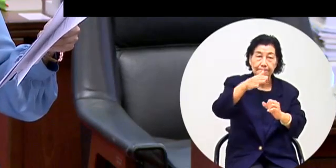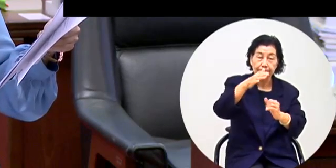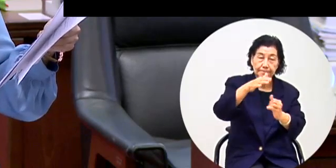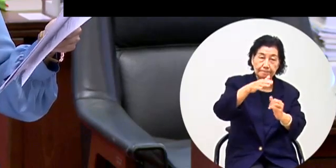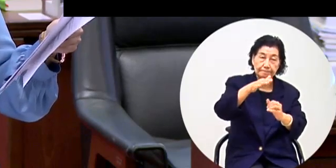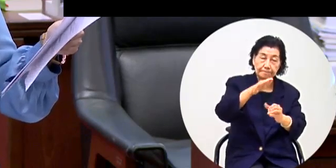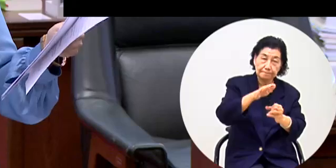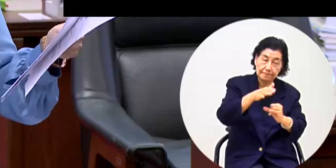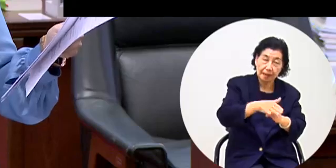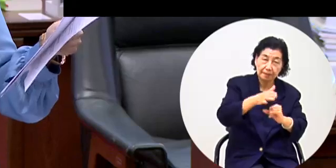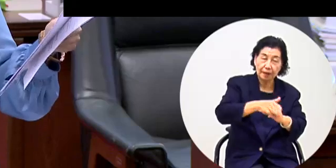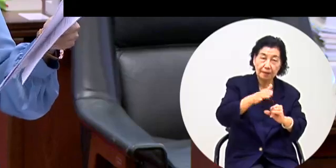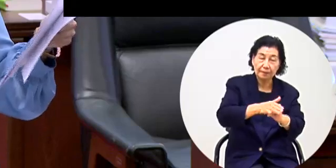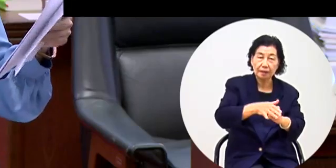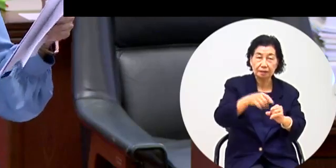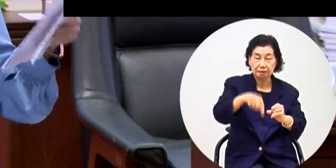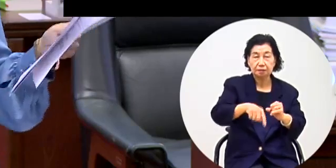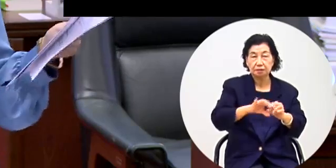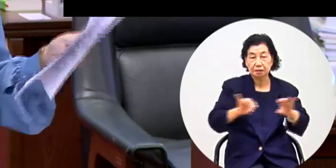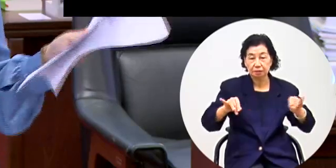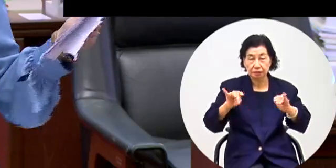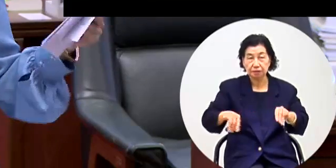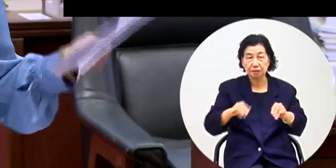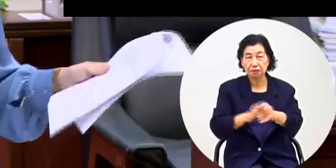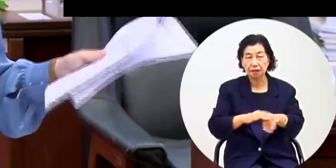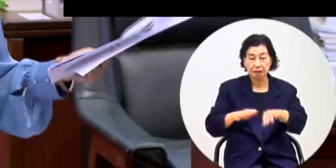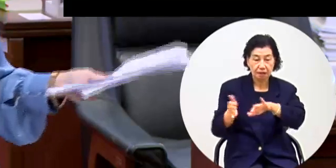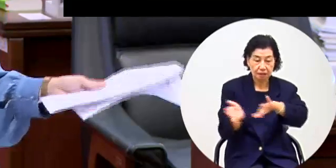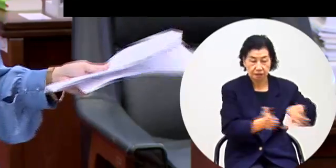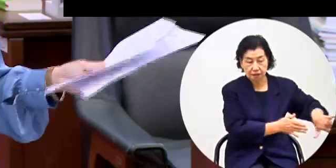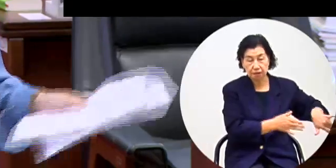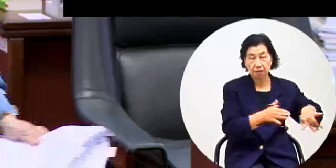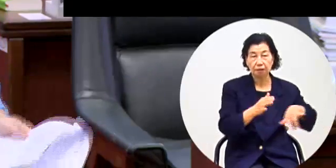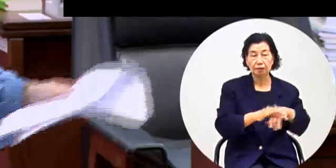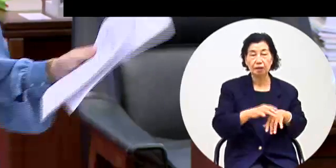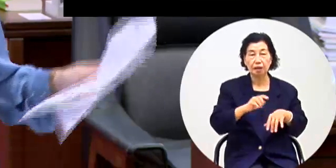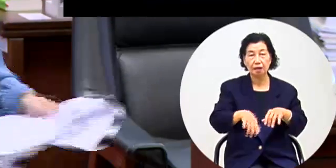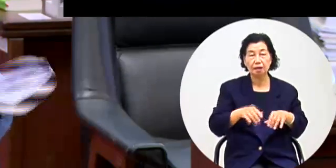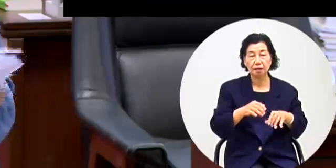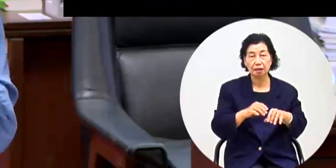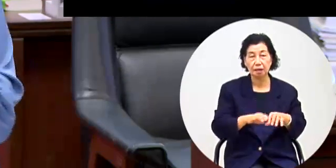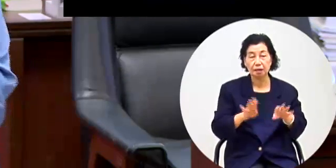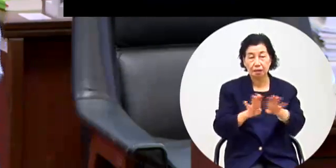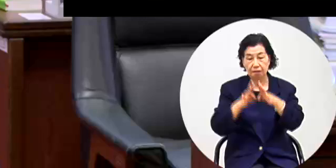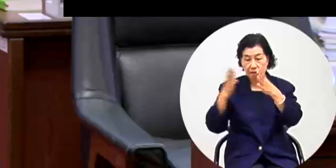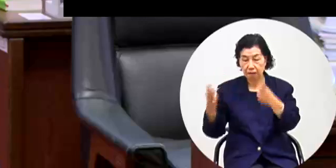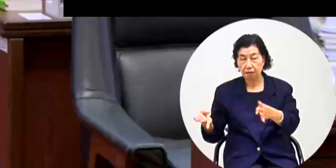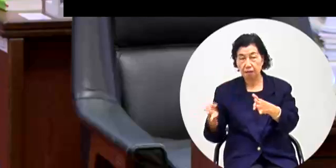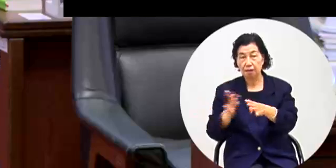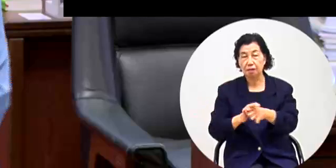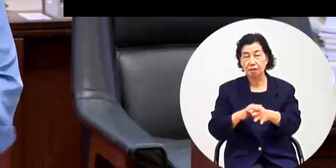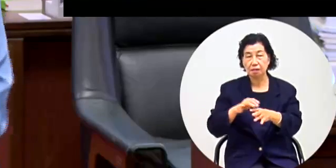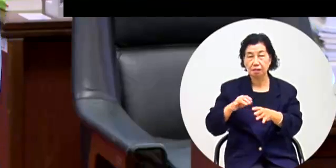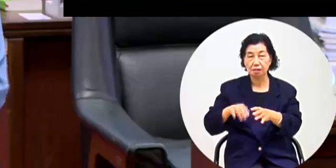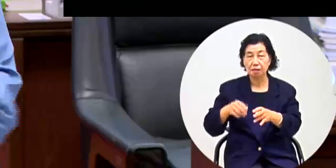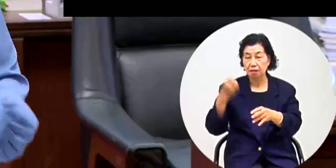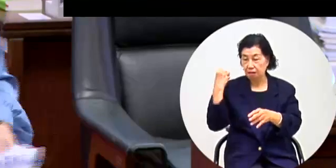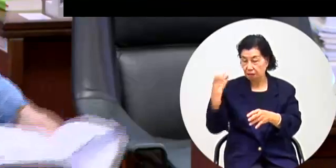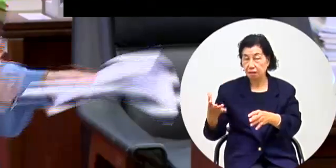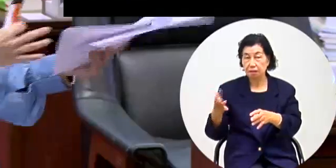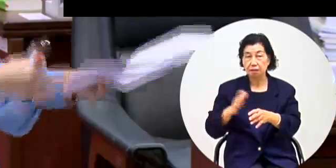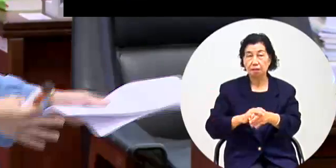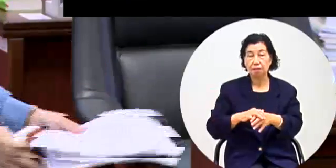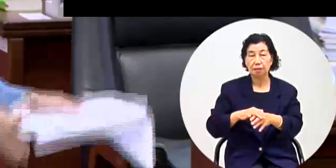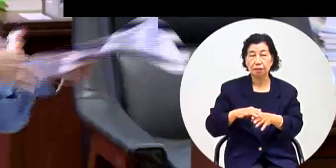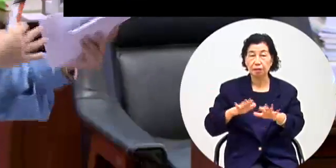行开挖的活化工程。那但是我们这个开挖跟活化有2个问题，第一个就是挖出来的垃圾你还要另外再做处理，还要处理费，